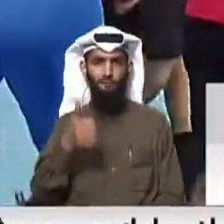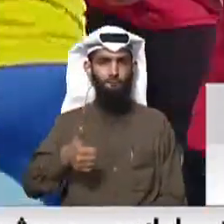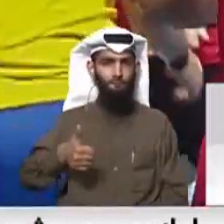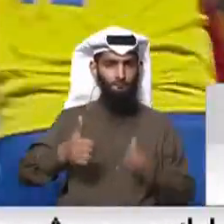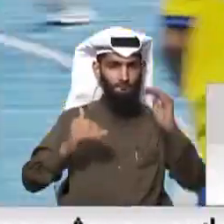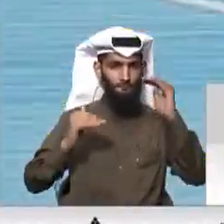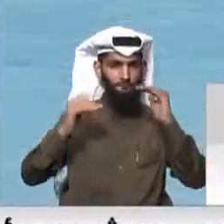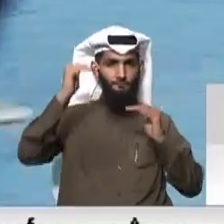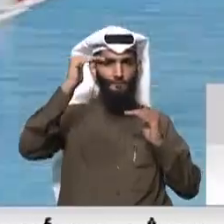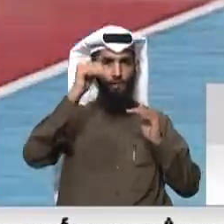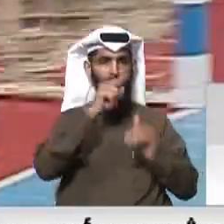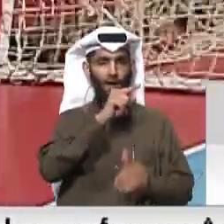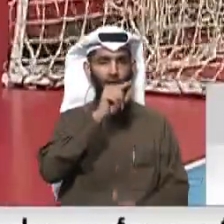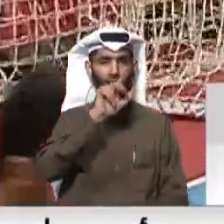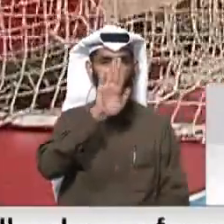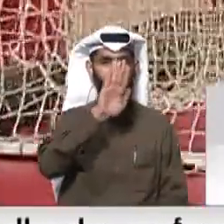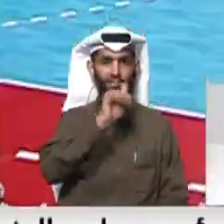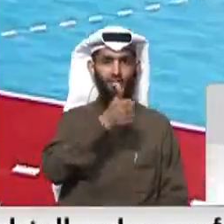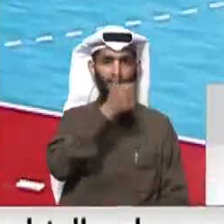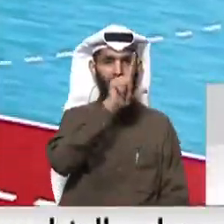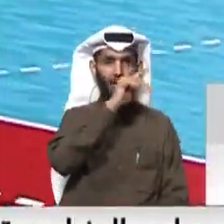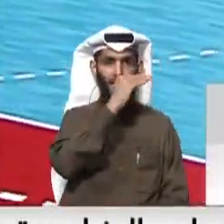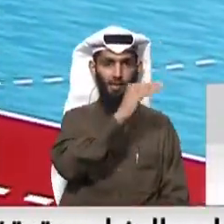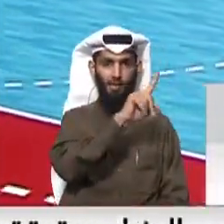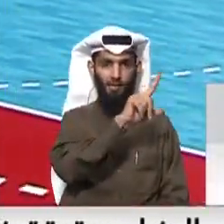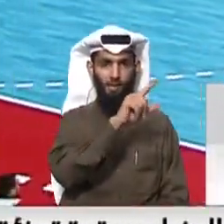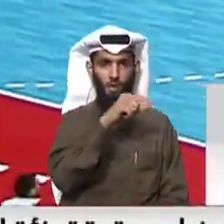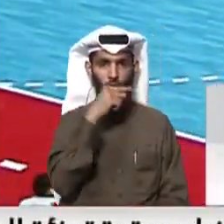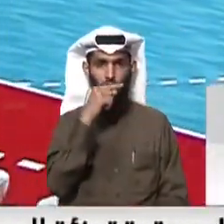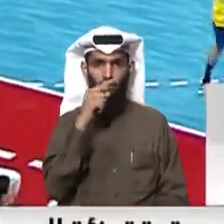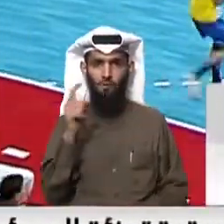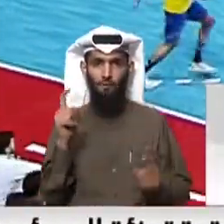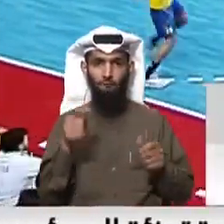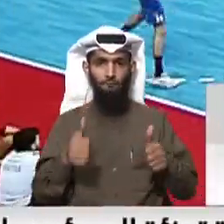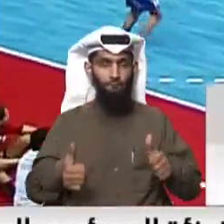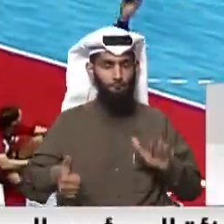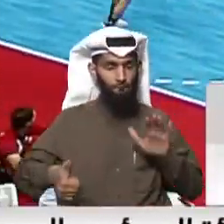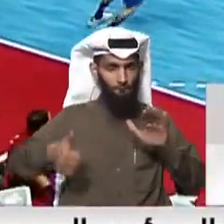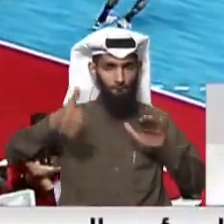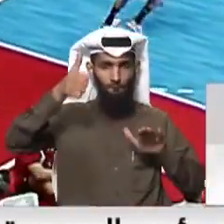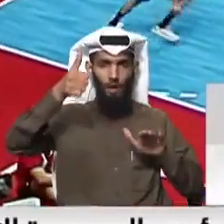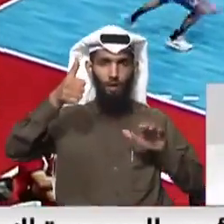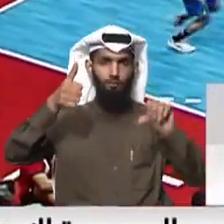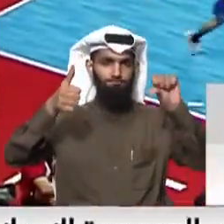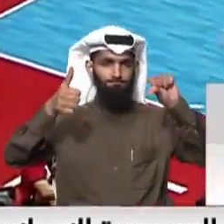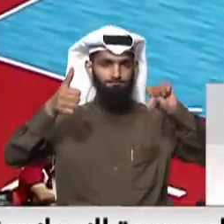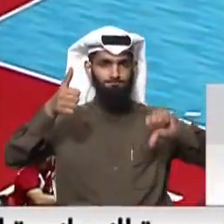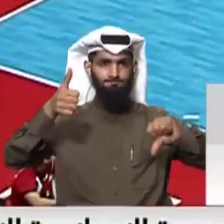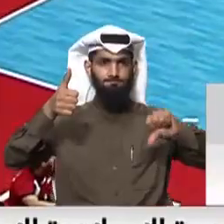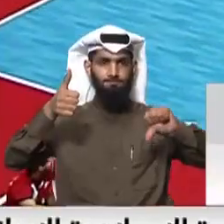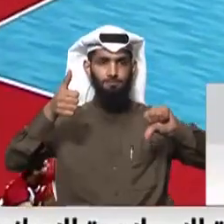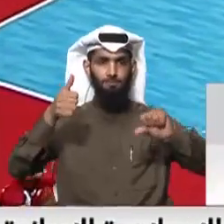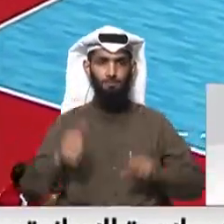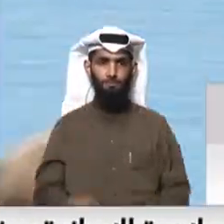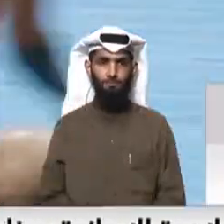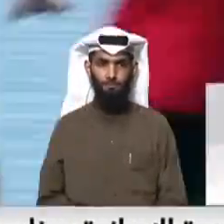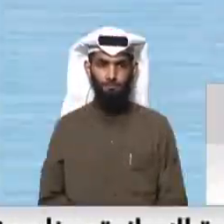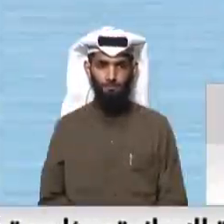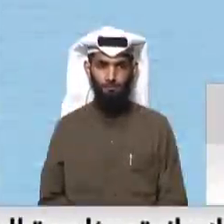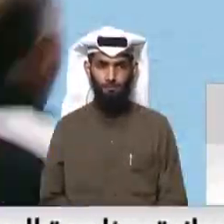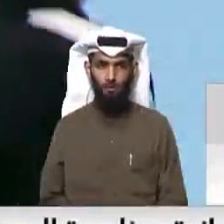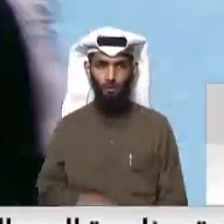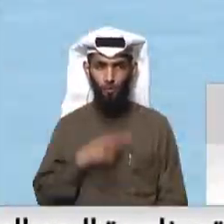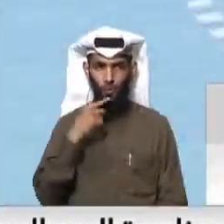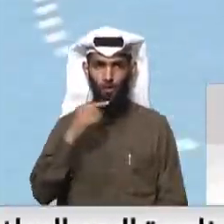من أمام فريق الساحل، والذي يعود للمنافسات هذا الموسم بعد إن غاب في الموسم الماضي.